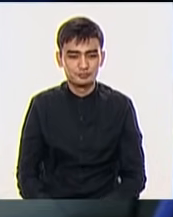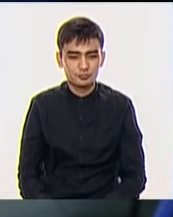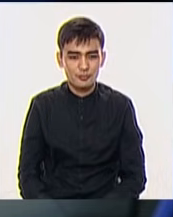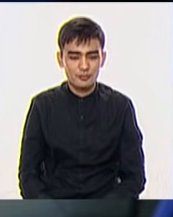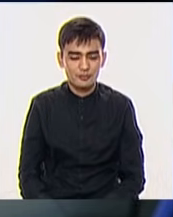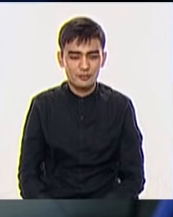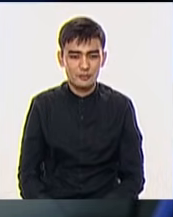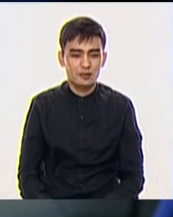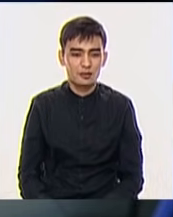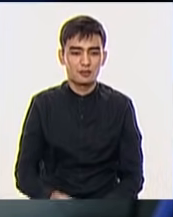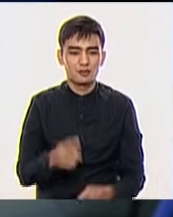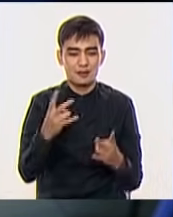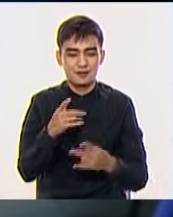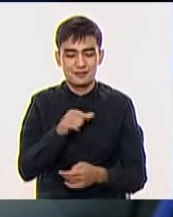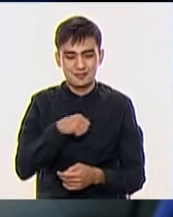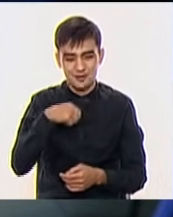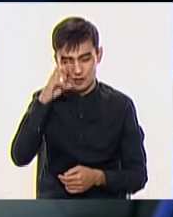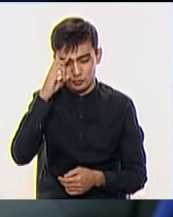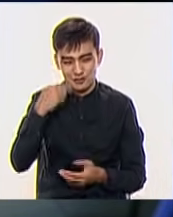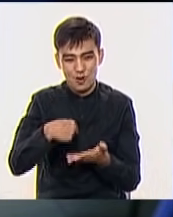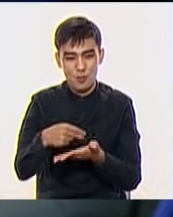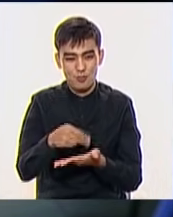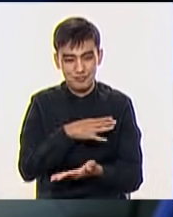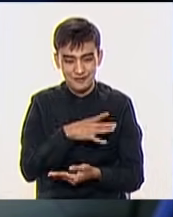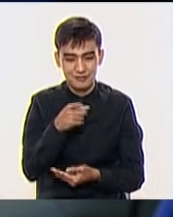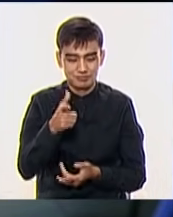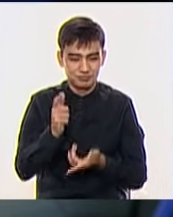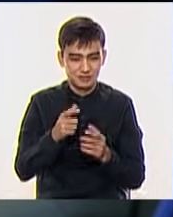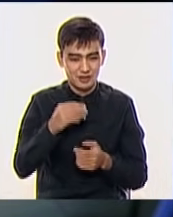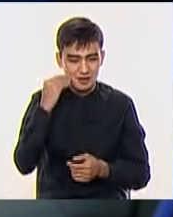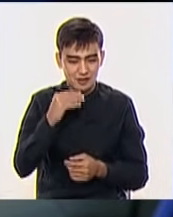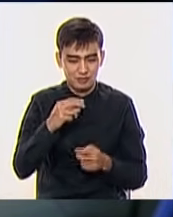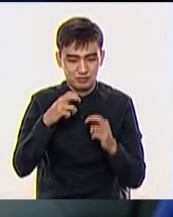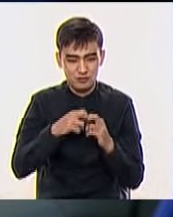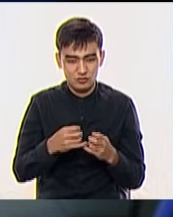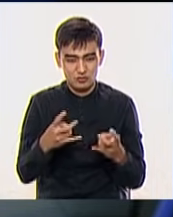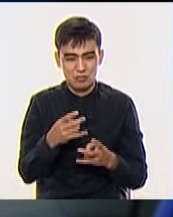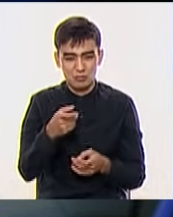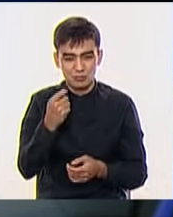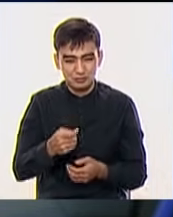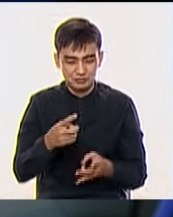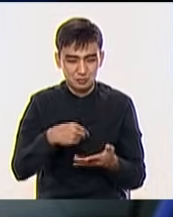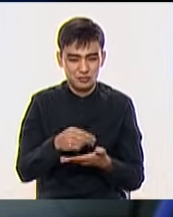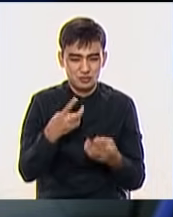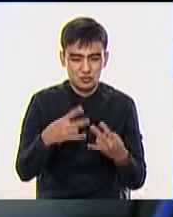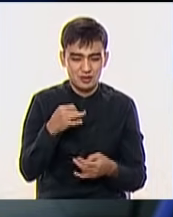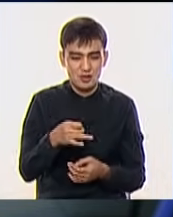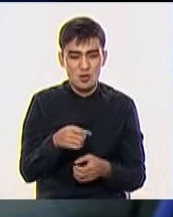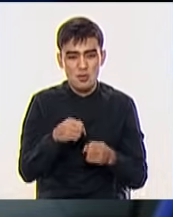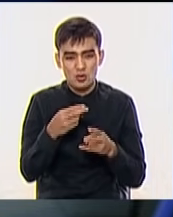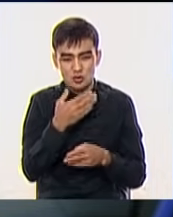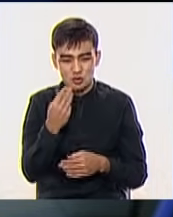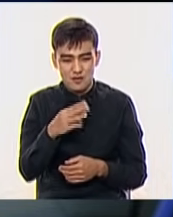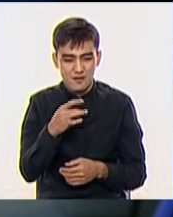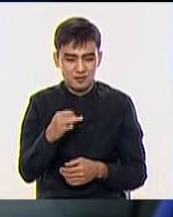Надо переориентировать саму систему госзакупок. Она должна быть основываться на качестве, безопасности товаров, работы и услуг, а не на